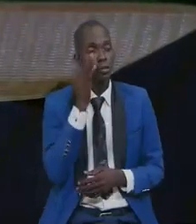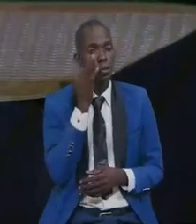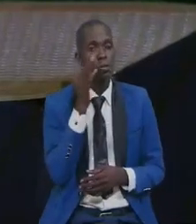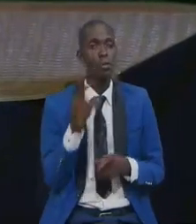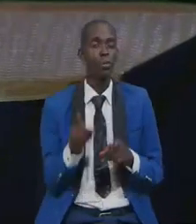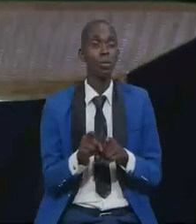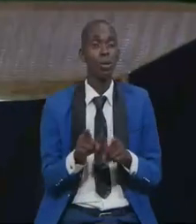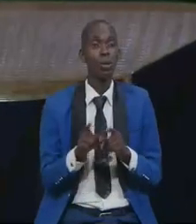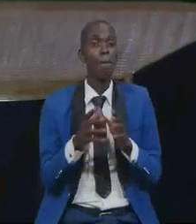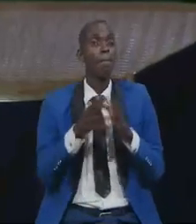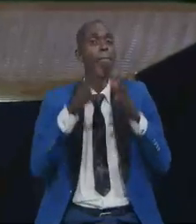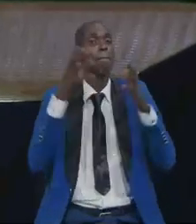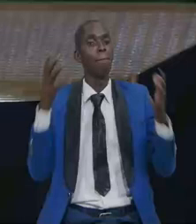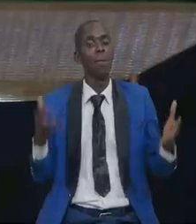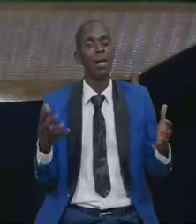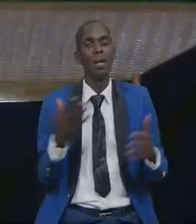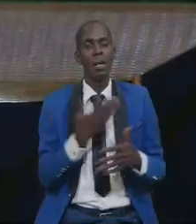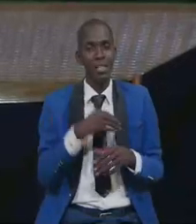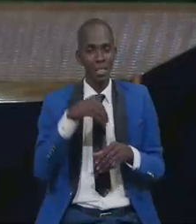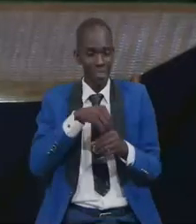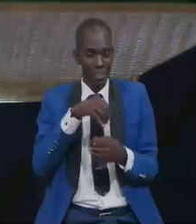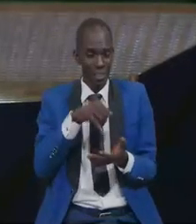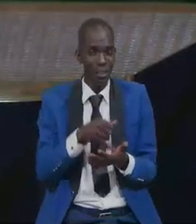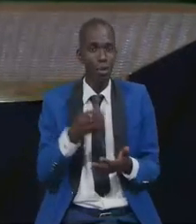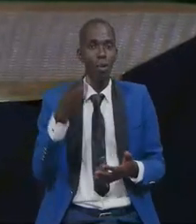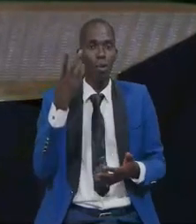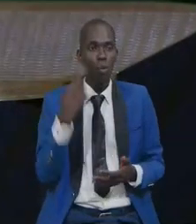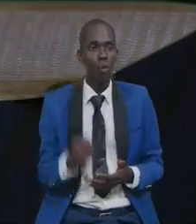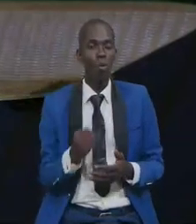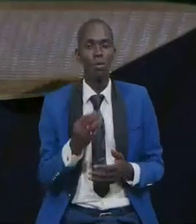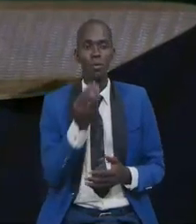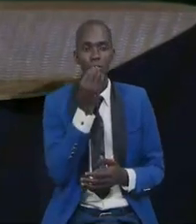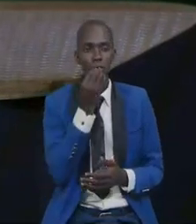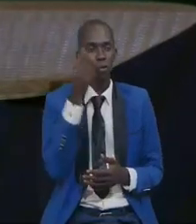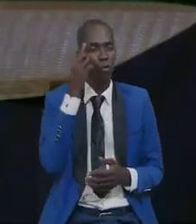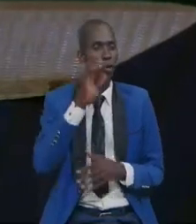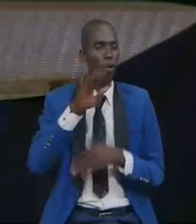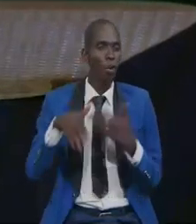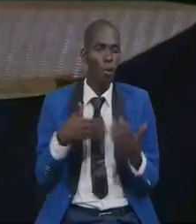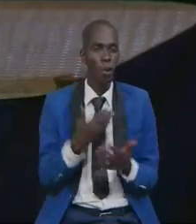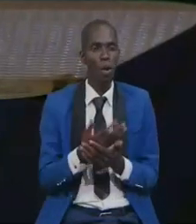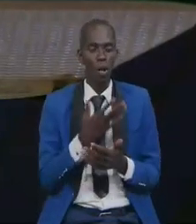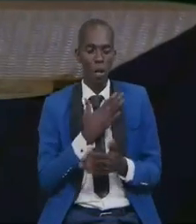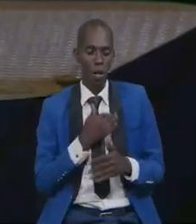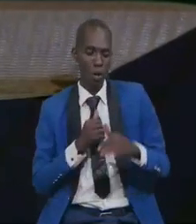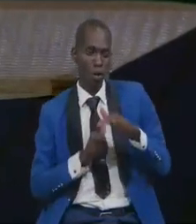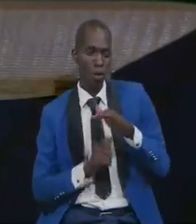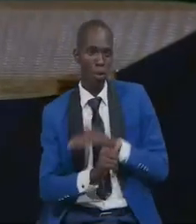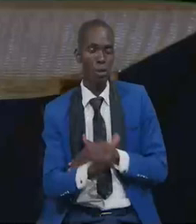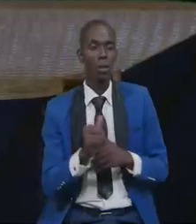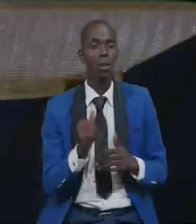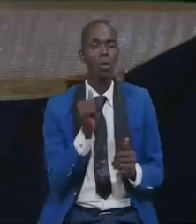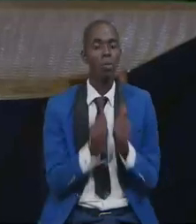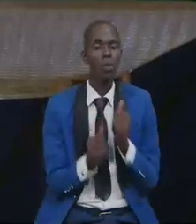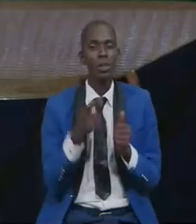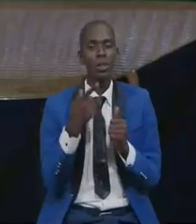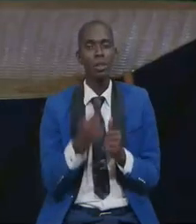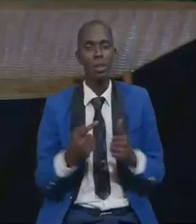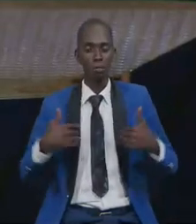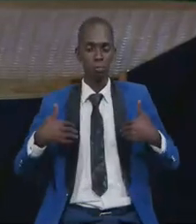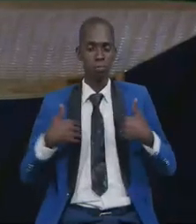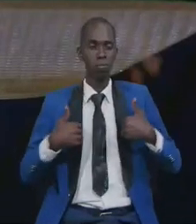qui portaient de la nourriture pour tous, sous lequel s'abritaient les bêtes des